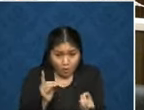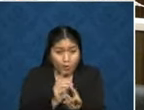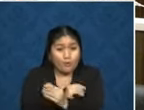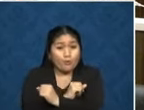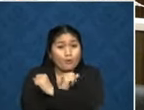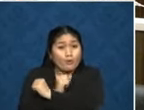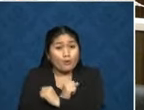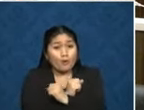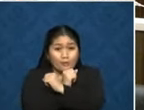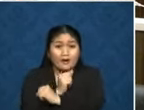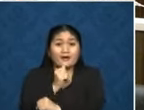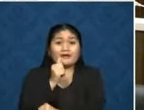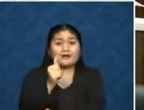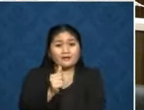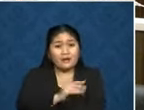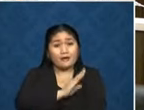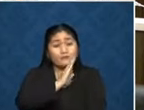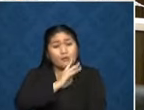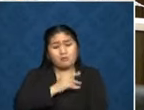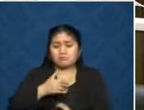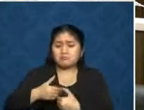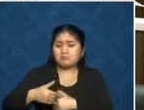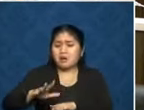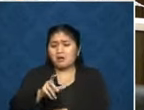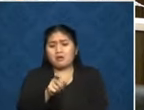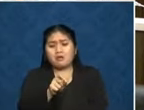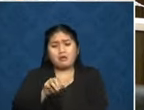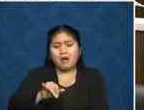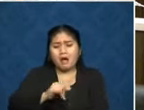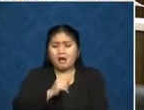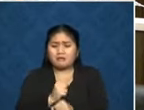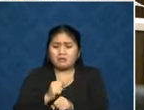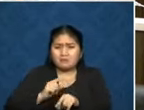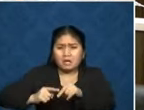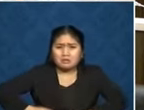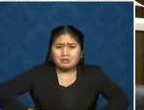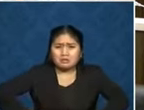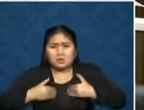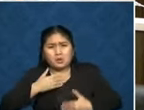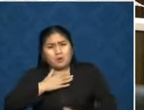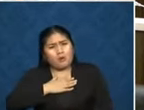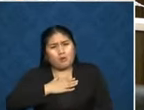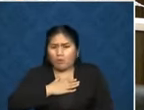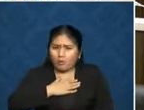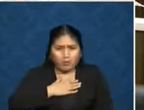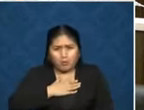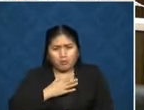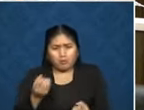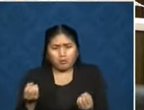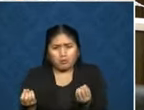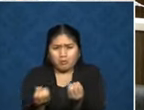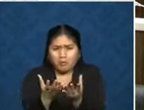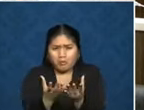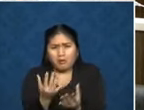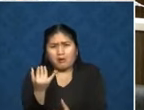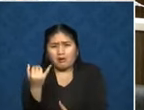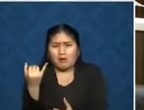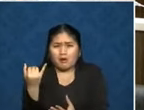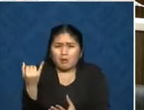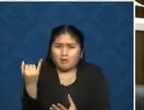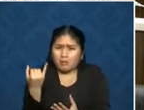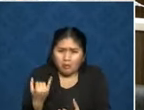ขึ้นเราไม่สามารถที่จะปล่อยให้ AI มันทำให้ชีวิตเรามันคุณภาพชีวิต